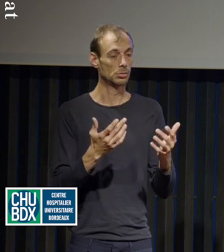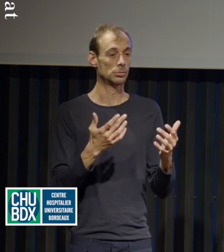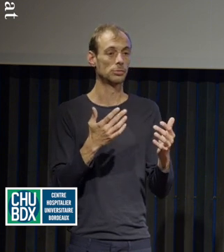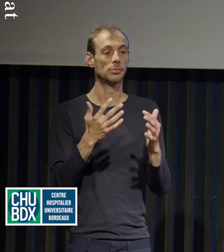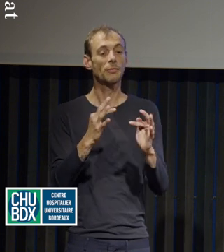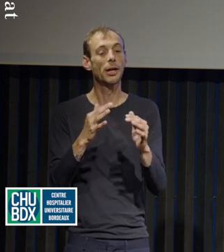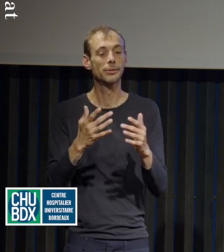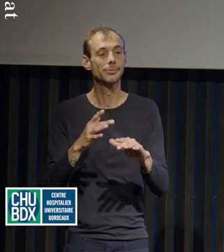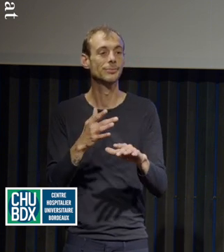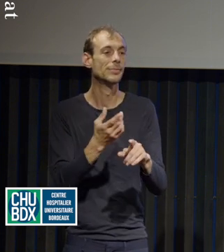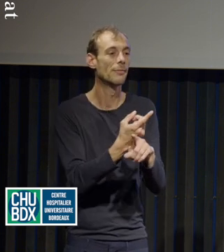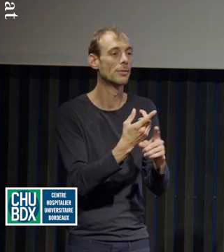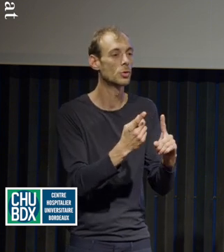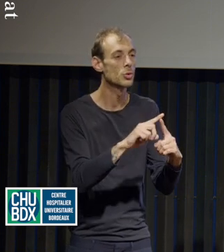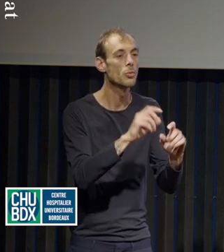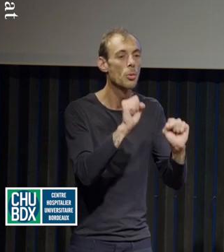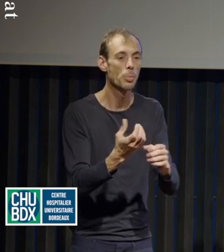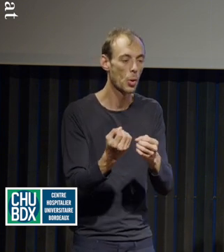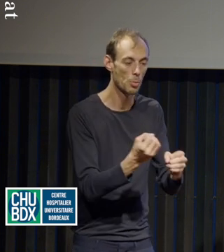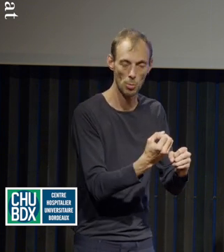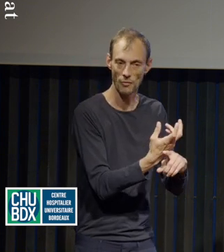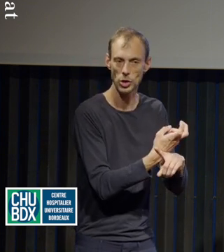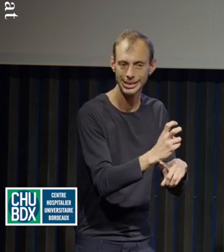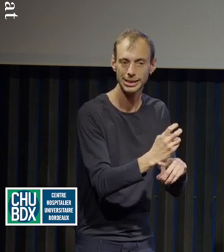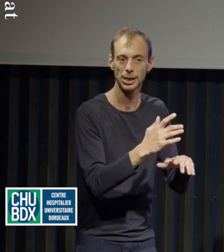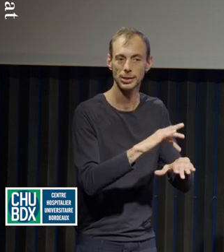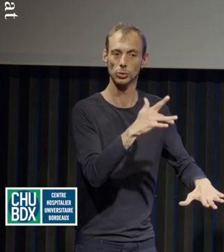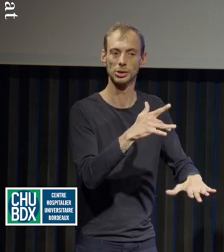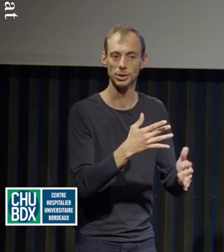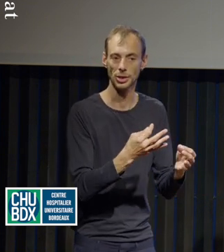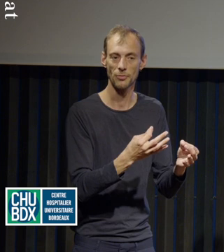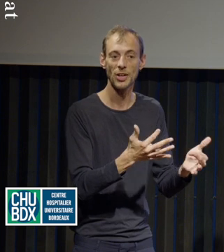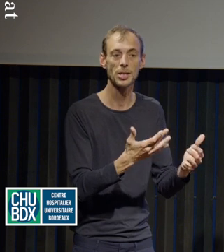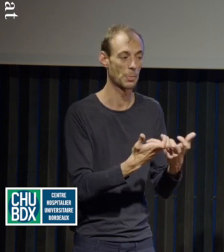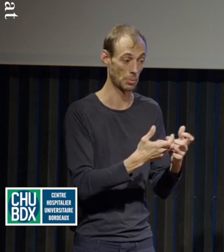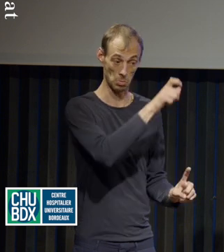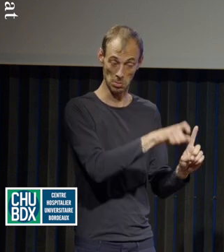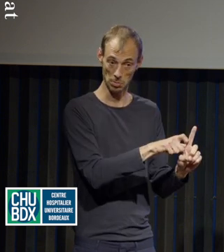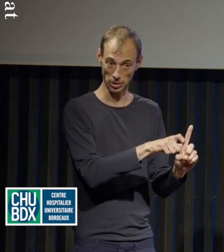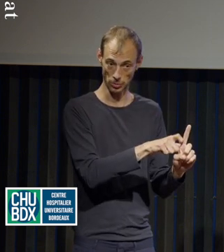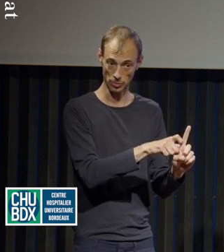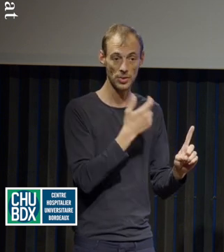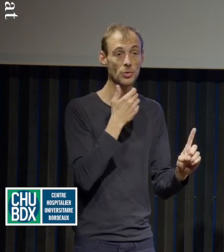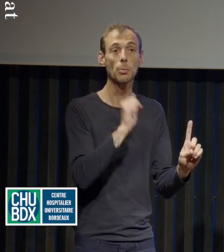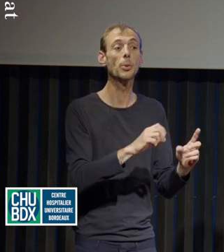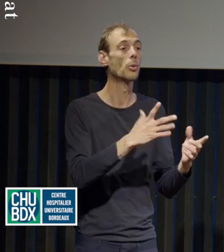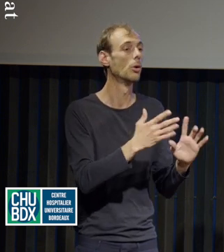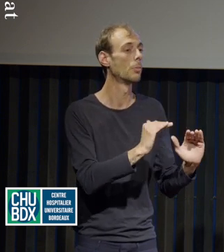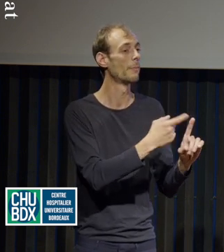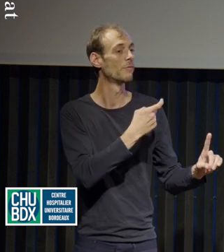de vulnérabilité individuelle centrés sur l'individu, comme des facteurs génétiques ou des